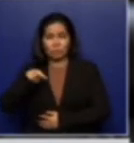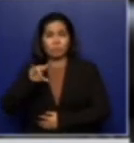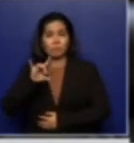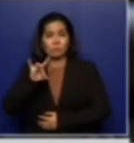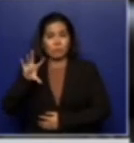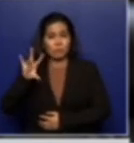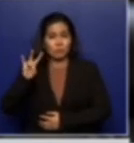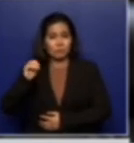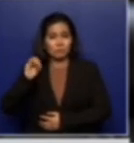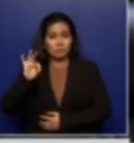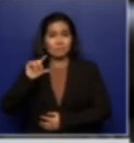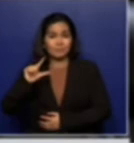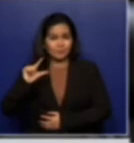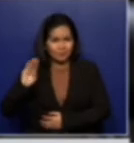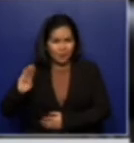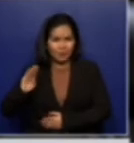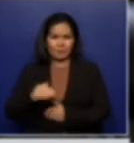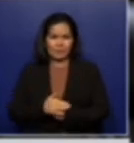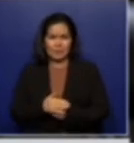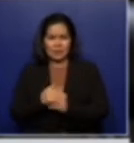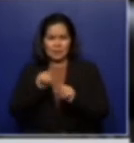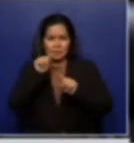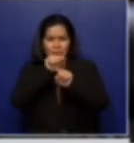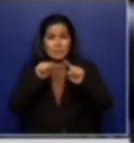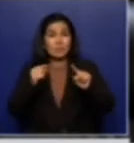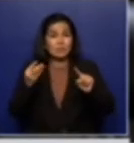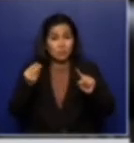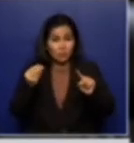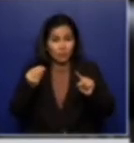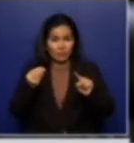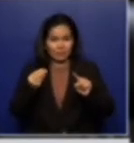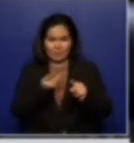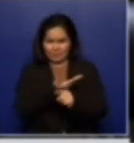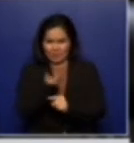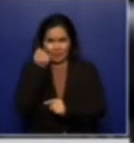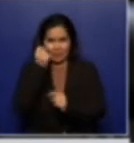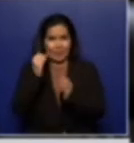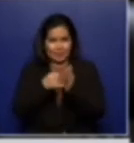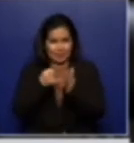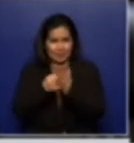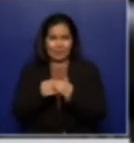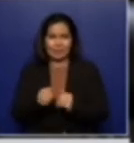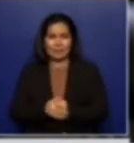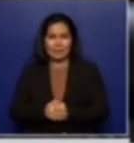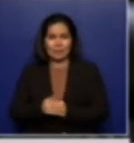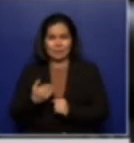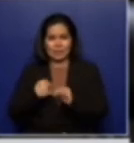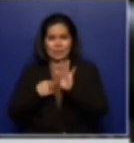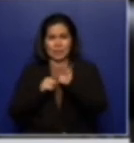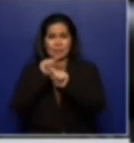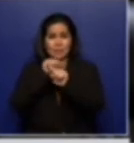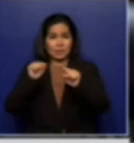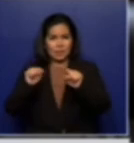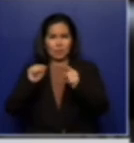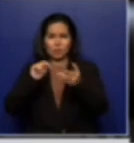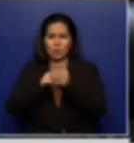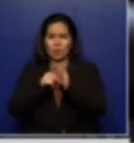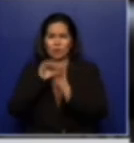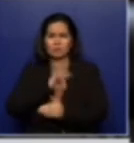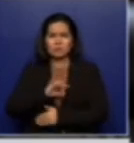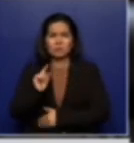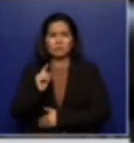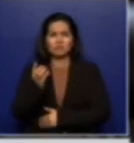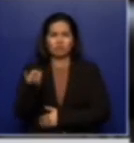112,879 ล้านบาทคิดเปอร์เซ็นต์ให้เข้าใจง่ายๆ 4% กว่าๆถือว่าน้อยเกินไปครับท่านประธ